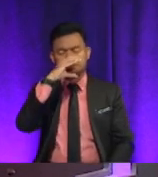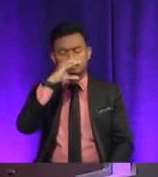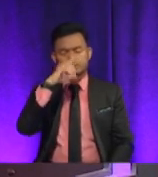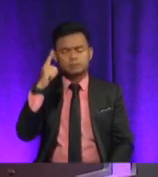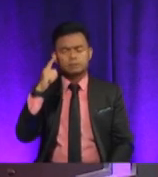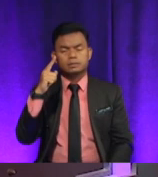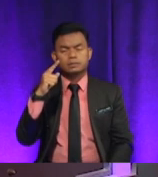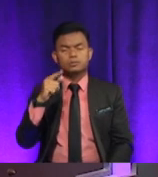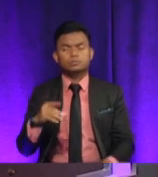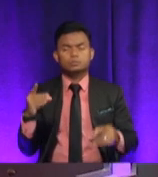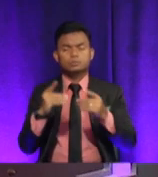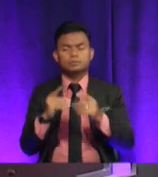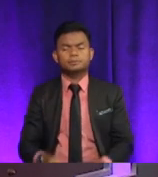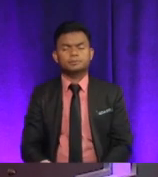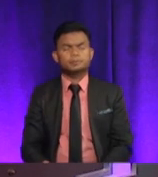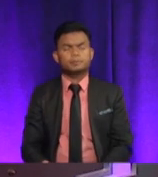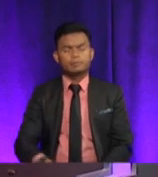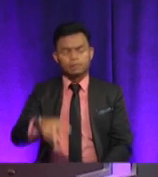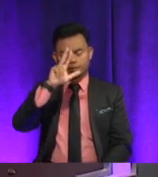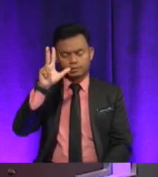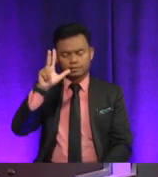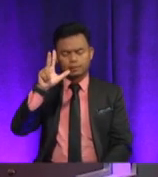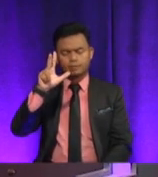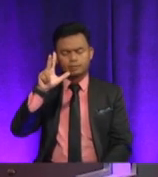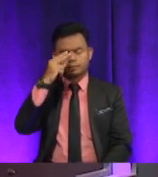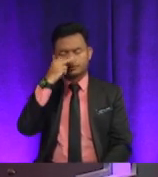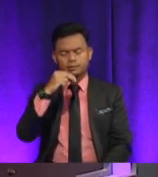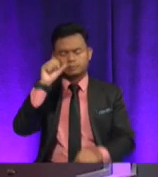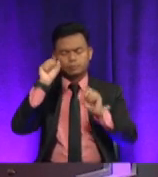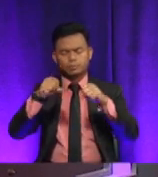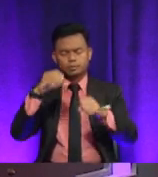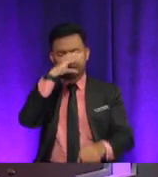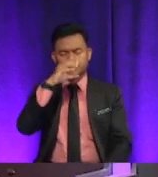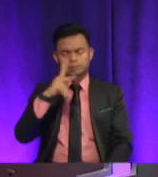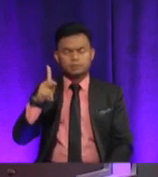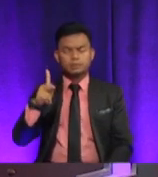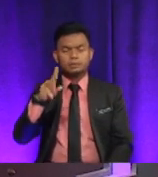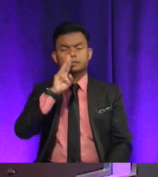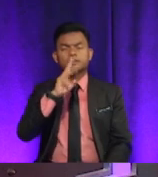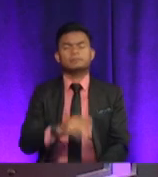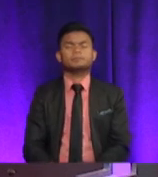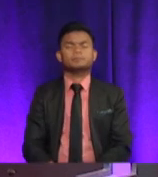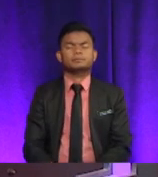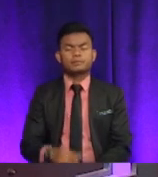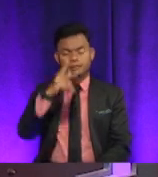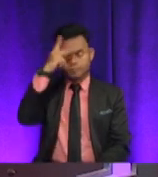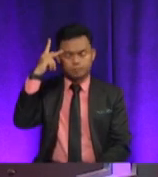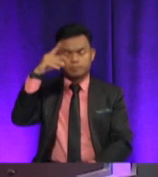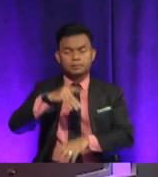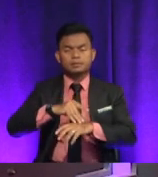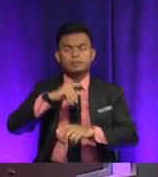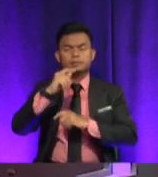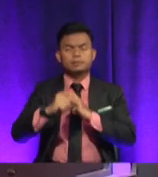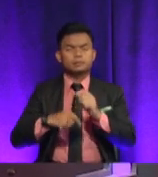ketiga tiga menterinya pergi mencarikan air Oke pergi Carilah sedikitpun Oke sebab dia terlalu dahaga maka